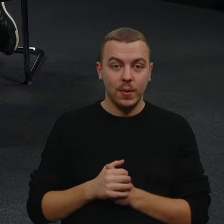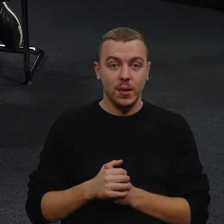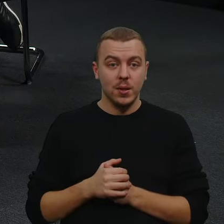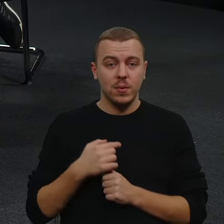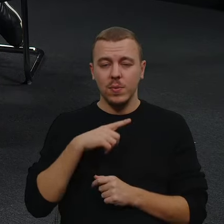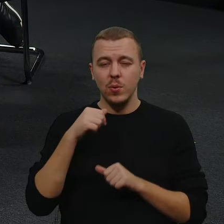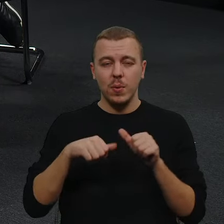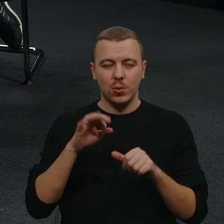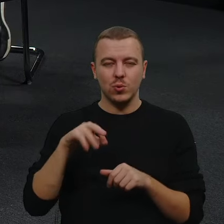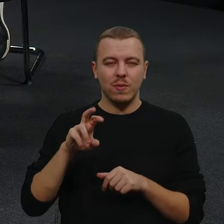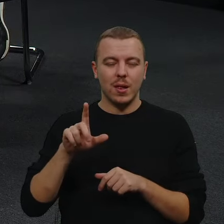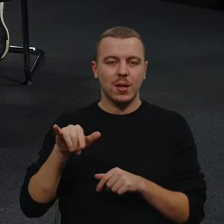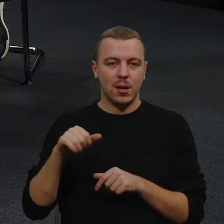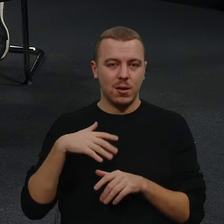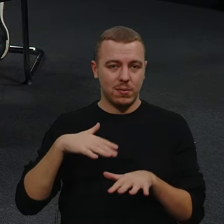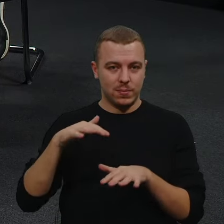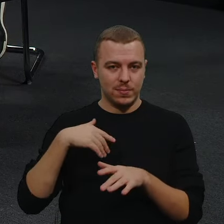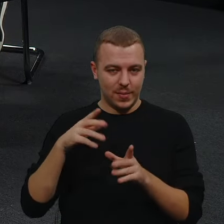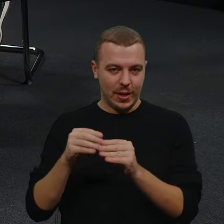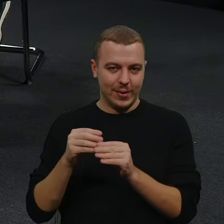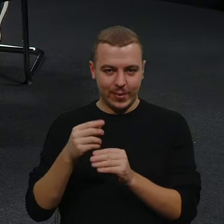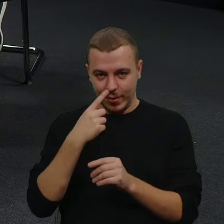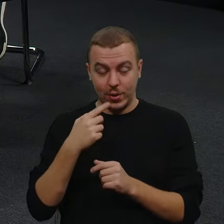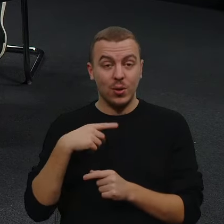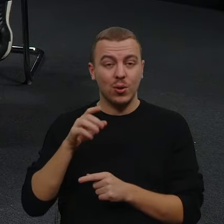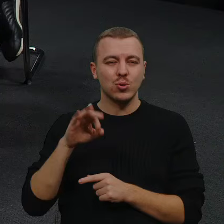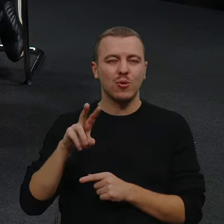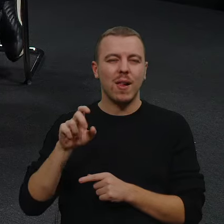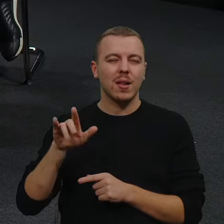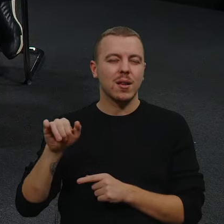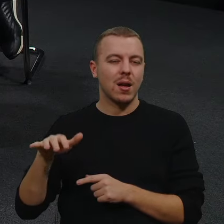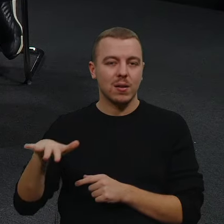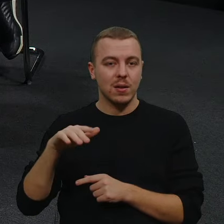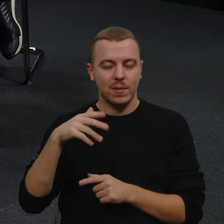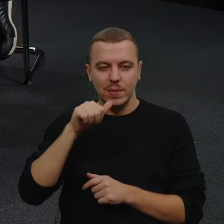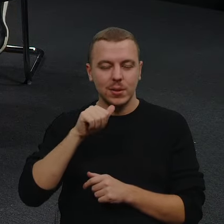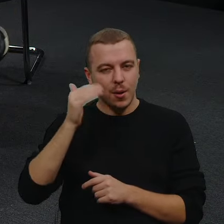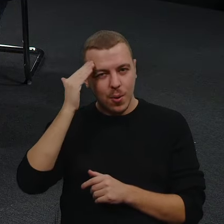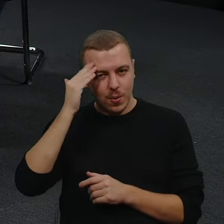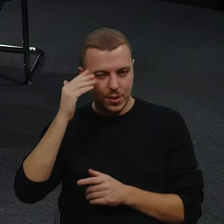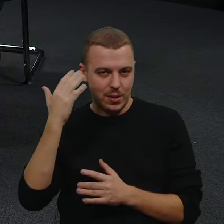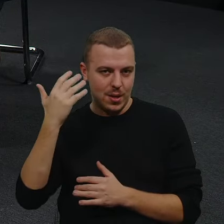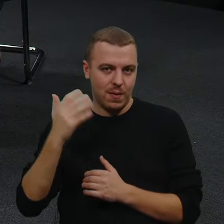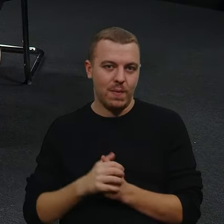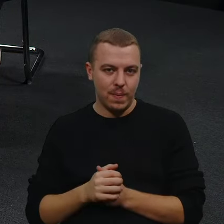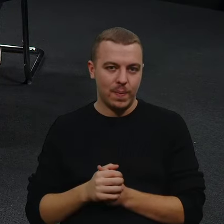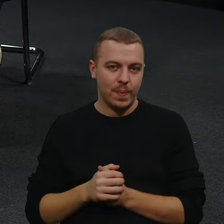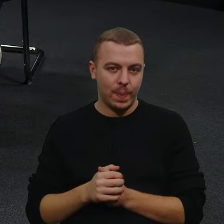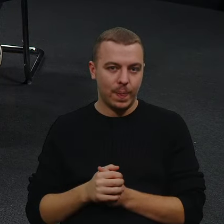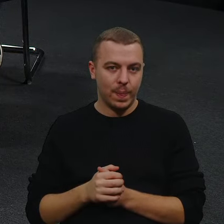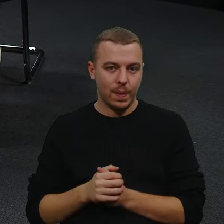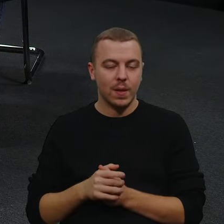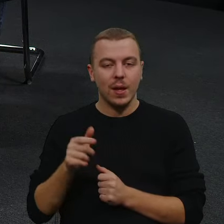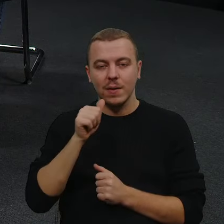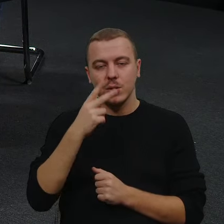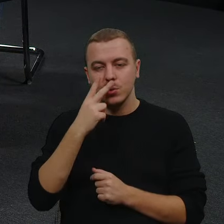metų Suvalkijos esu žentas, tai galiu pasakyti, kad suvalkiečiai pasižymė racionalumu. Ir jie pirmiausia